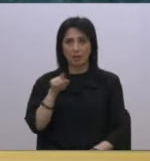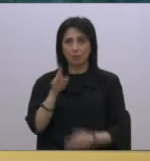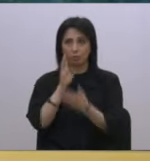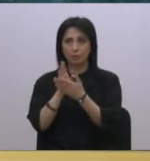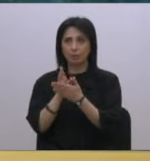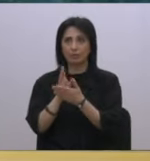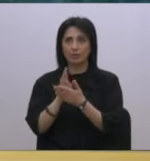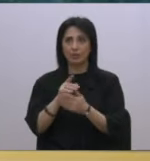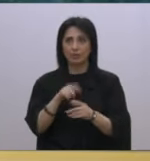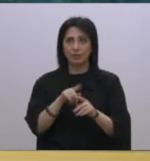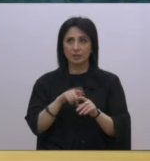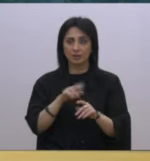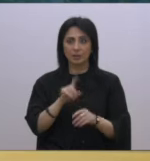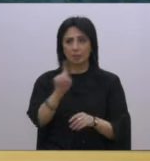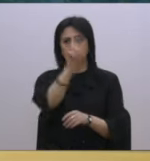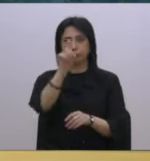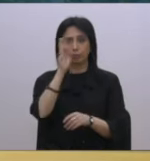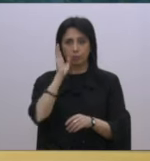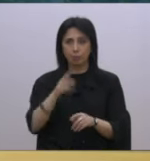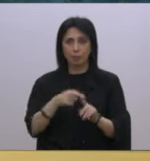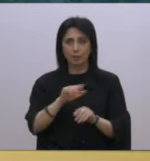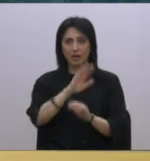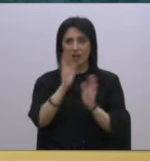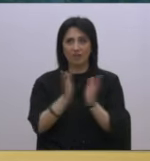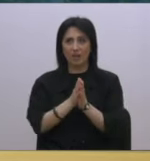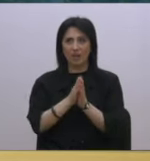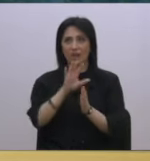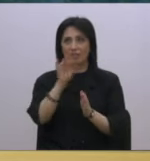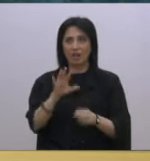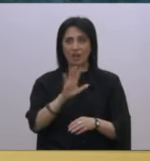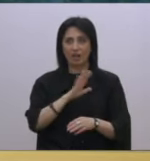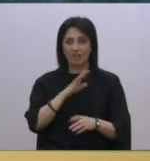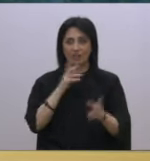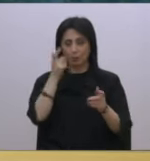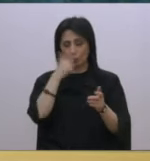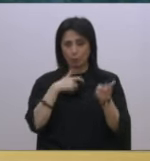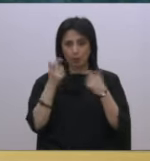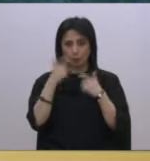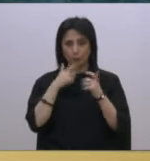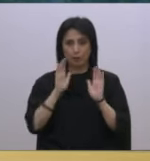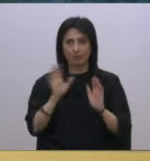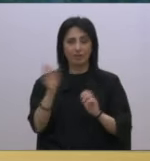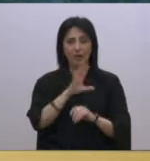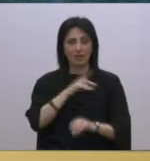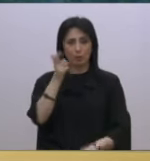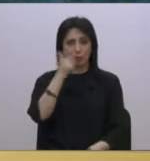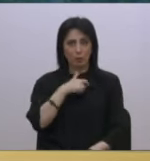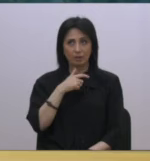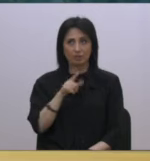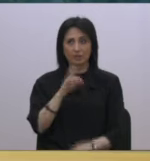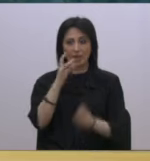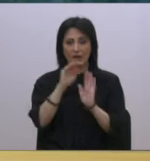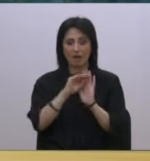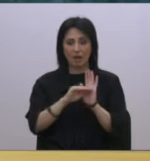рават спрей смога схавта, а се шемдек, амитам хуэла, хуэла и хавит корректули, хуэла и хавит корректули,